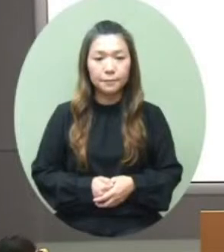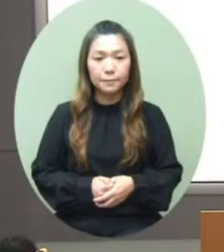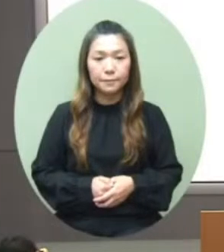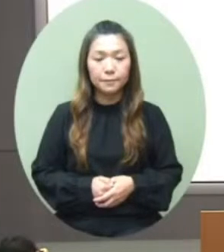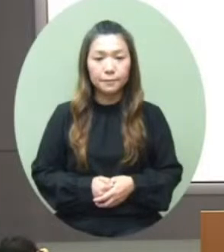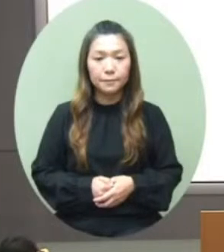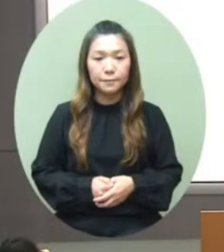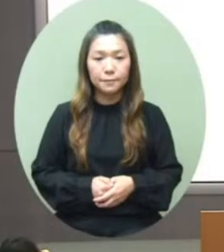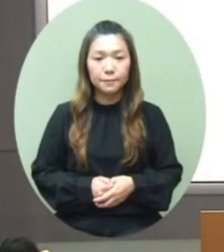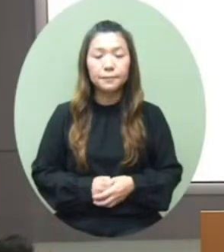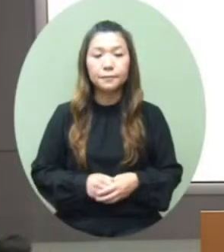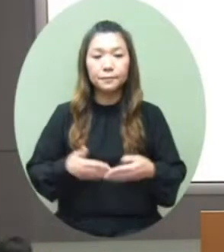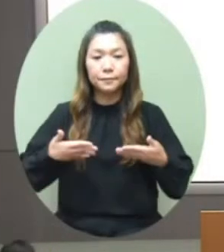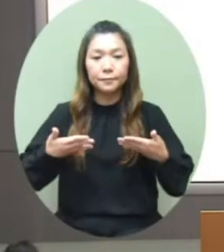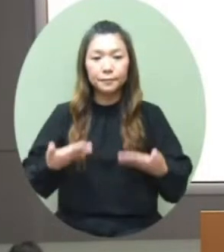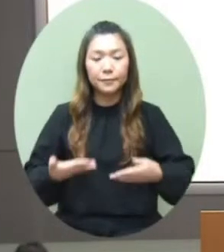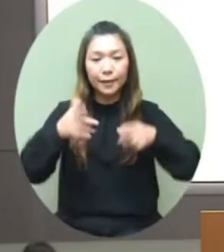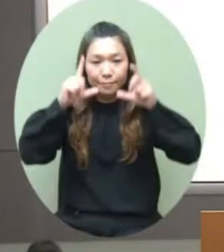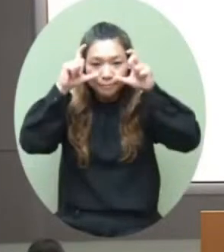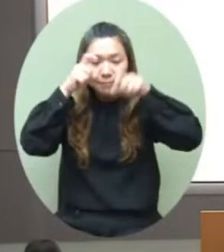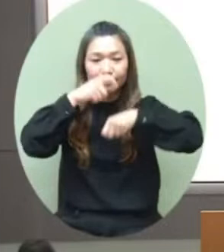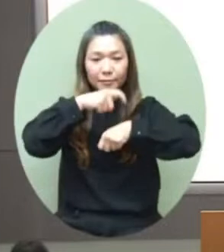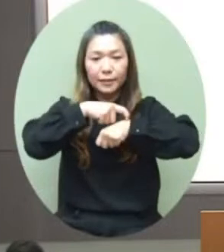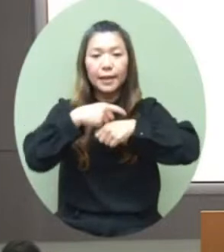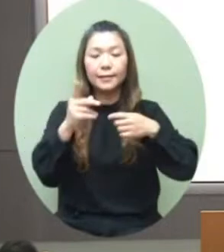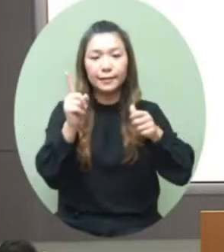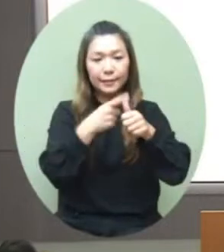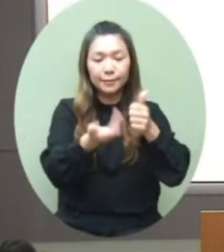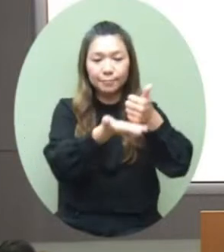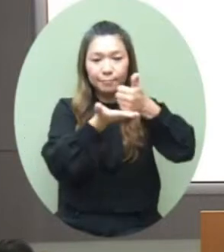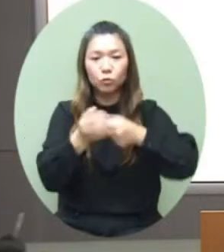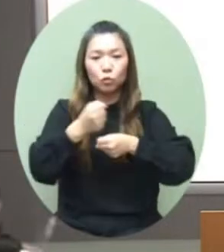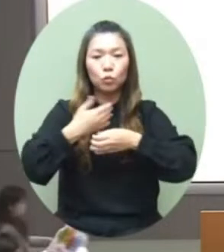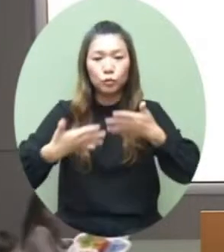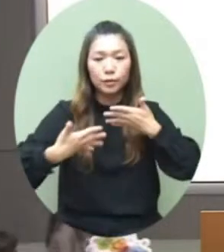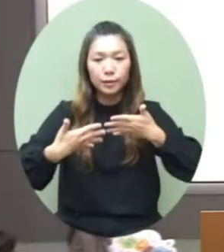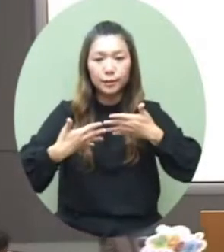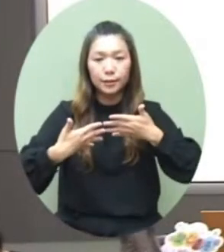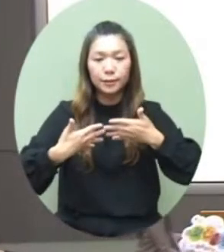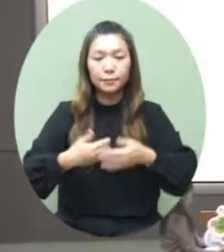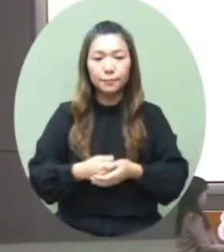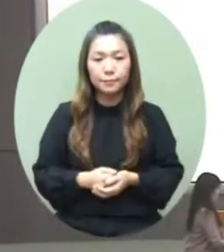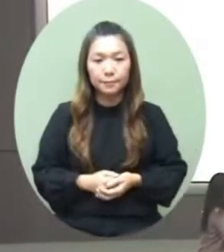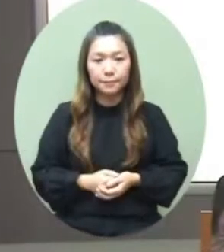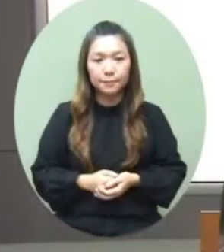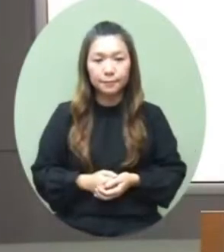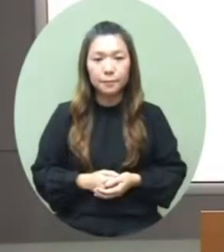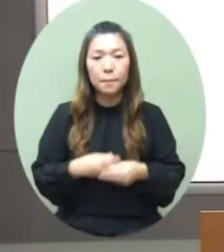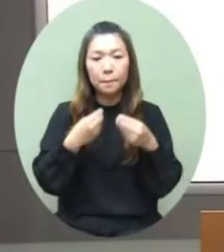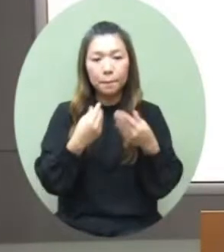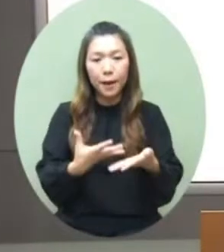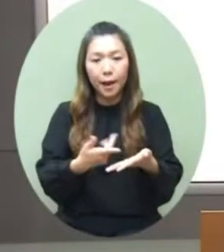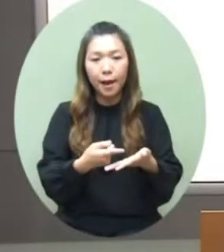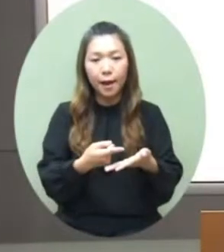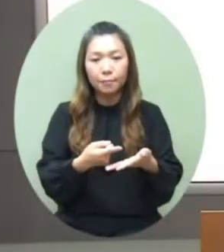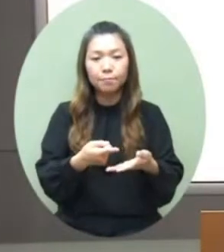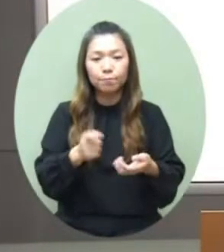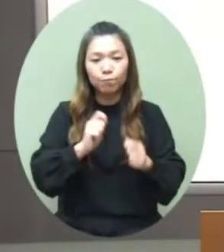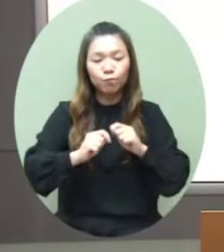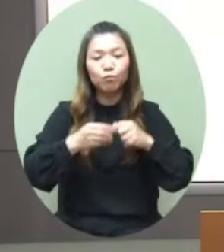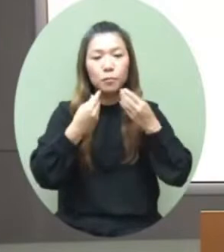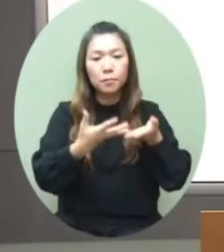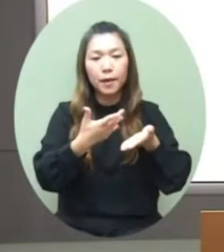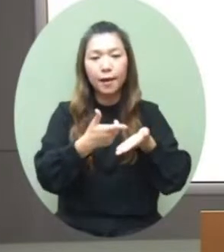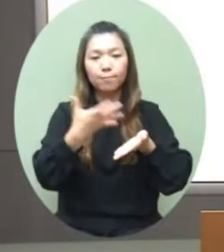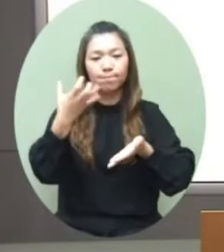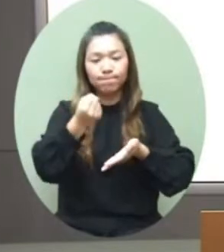好啦，而家系拍照嘅时间，我哋先 Let's have a photo call。 俾一啲道具吓，俾我